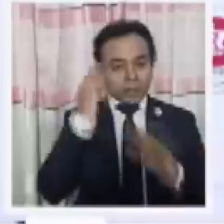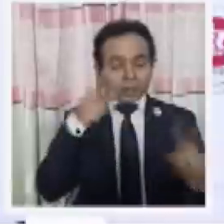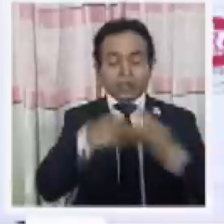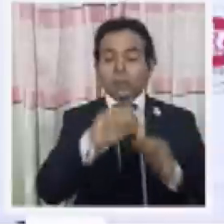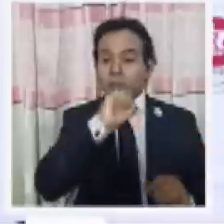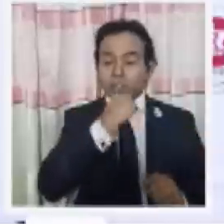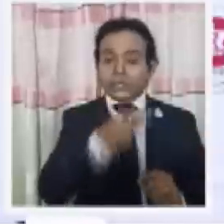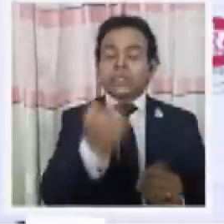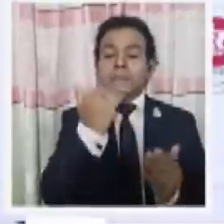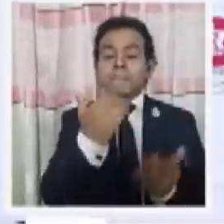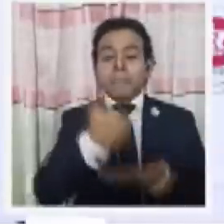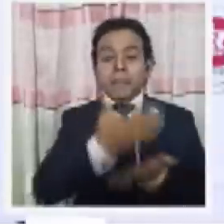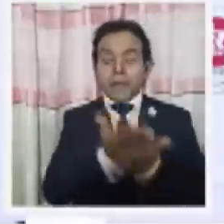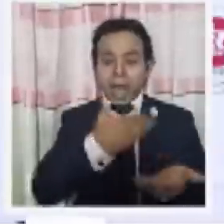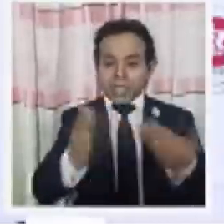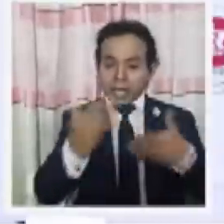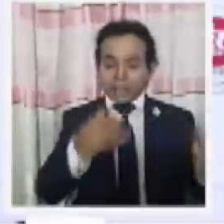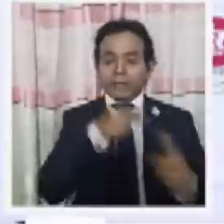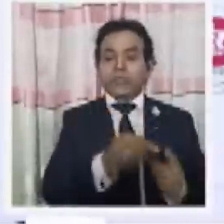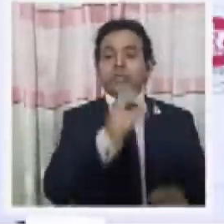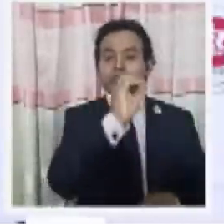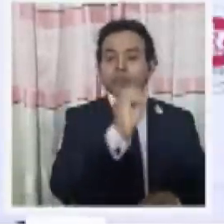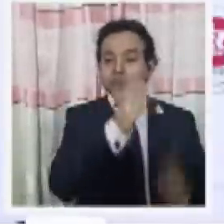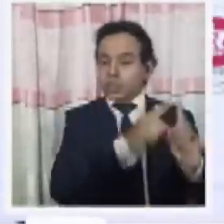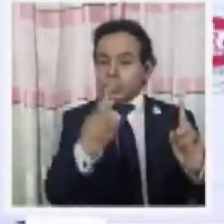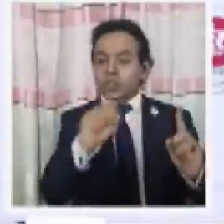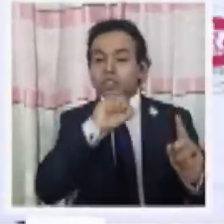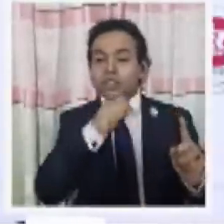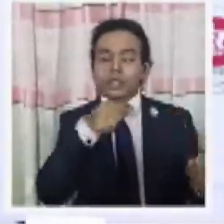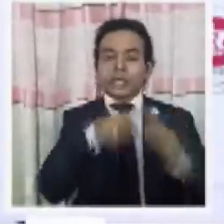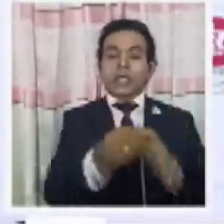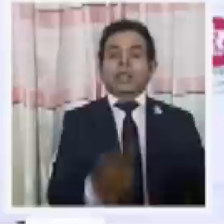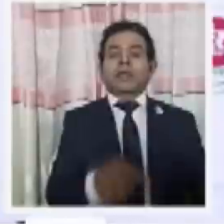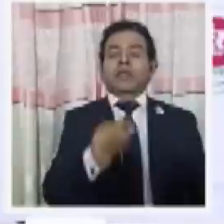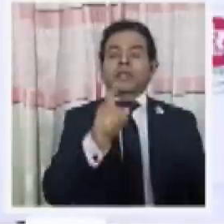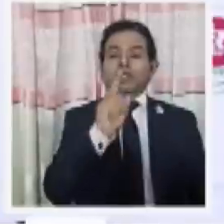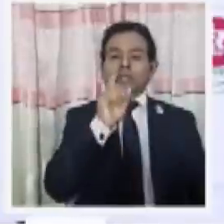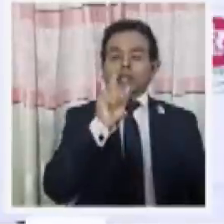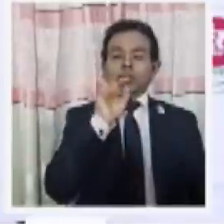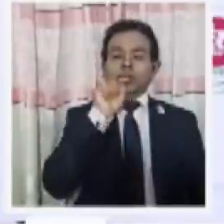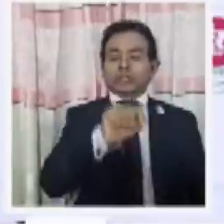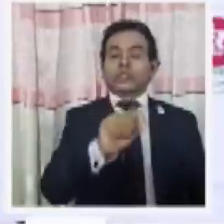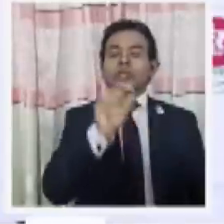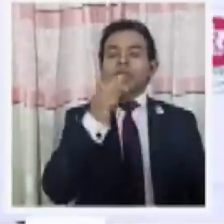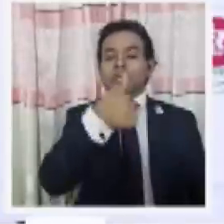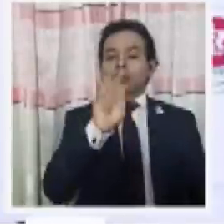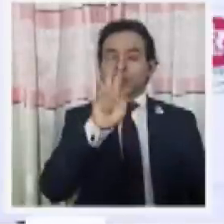71 থেকে 80 11 জন এবং 81 থেকে 90 1 জন। এ পর্যন্ত যারা মৃত্যুবরণ করেছেন বয়স